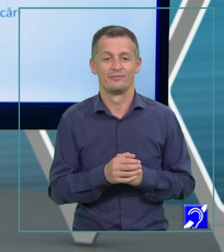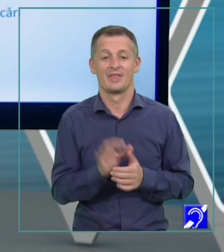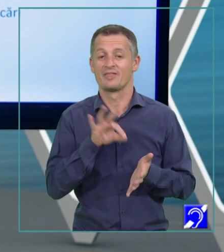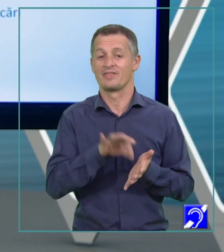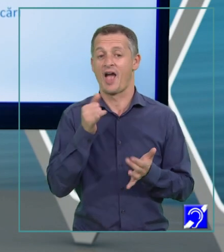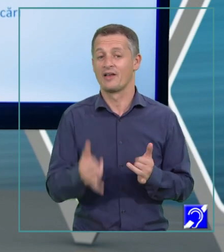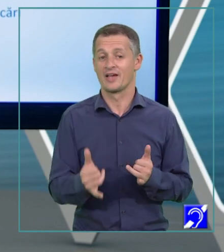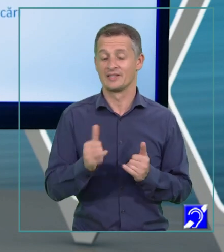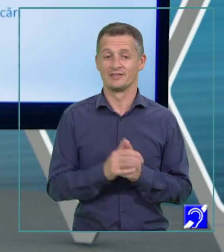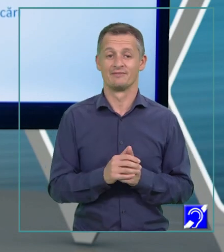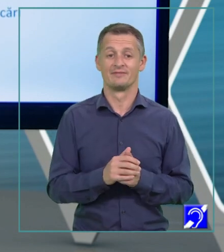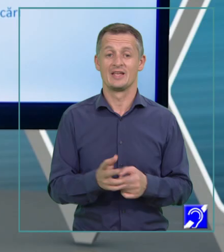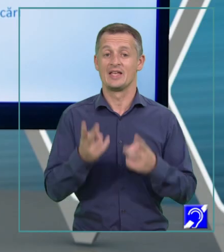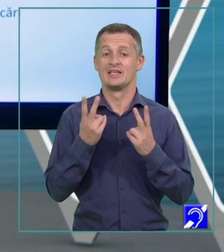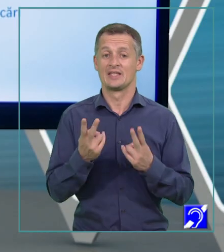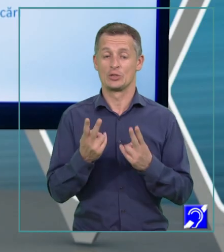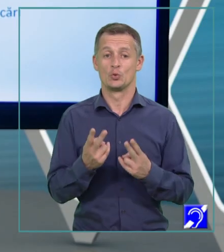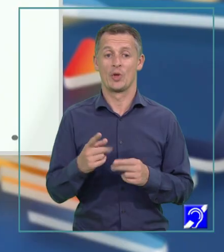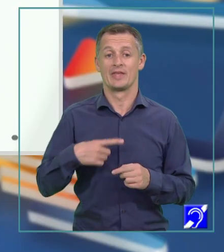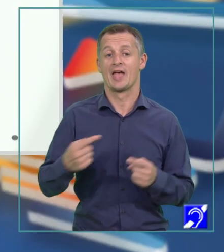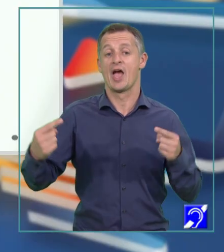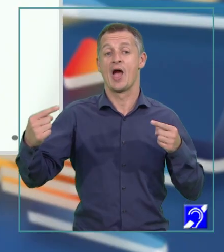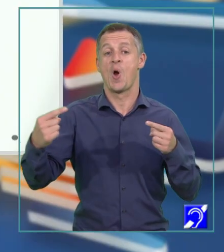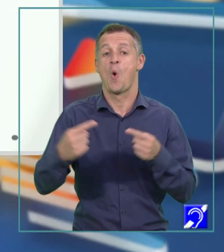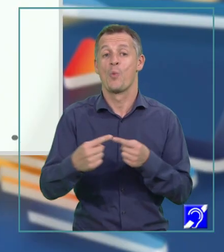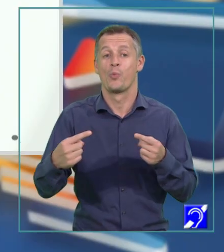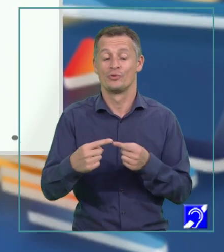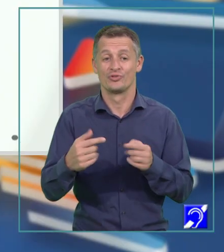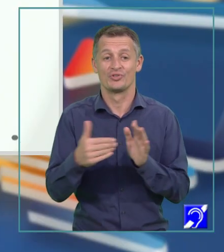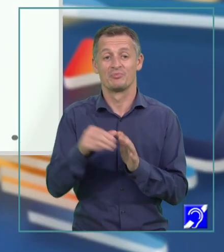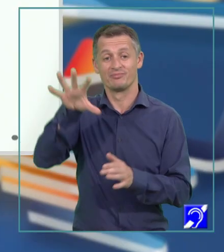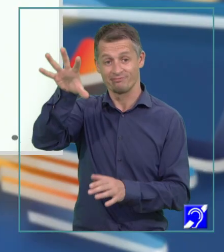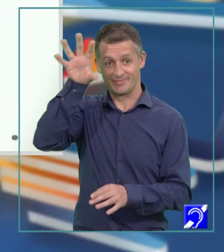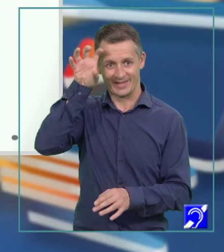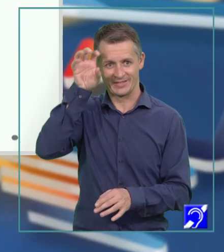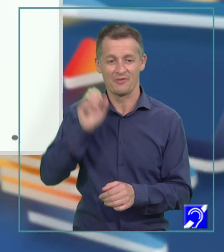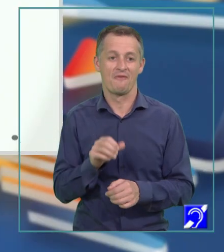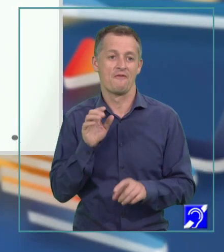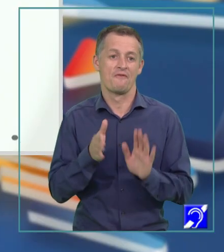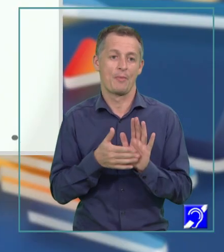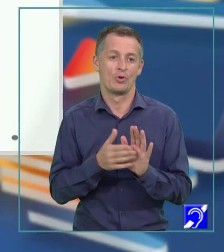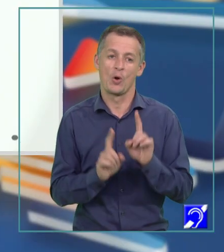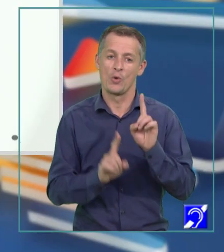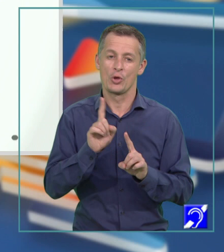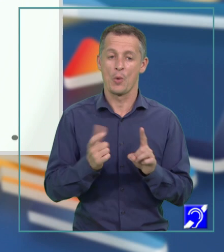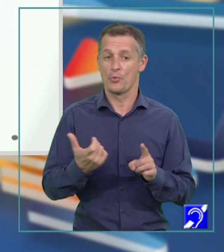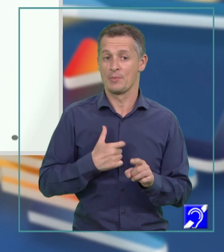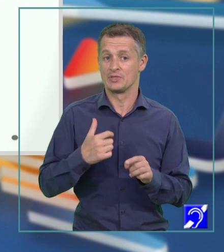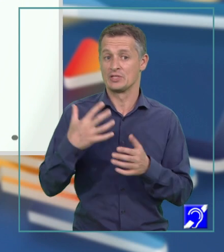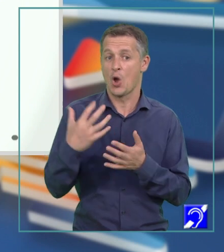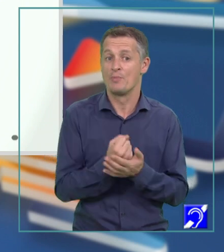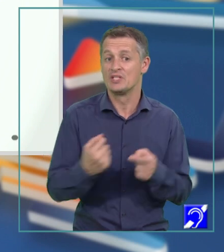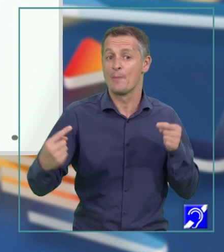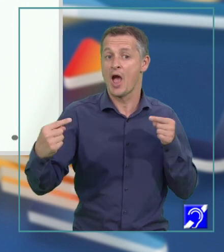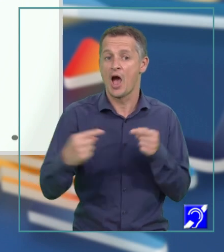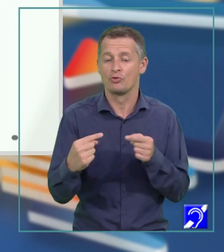data aceasta sensul este opus. Ce trebuie să mai rețin? Faptul că uneori putem obține antonime prin